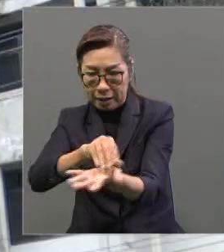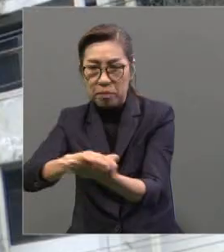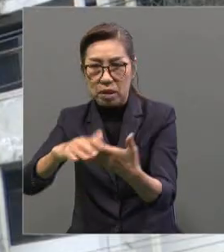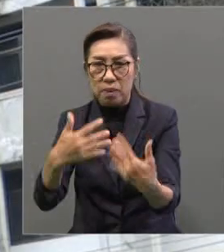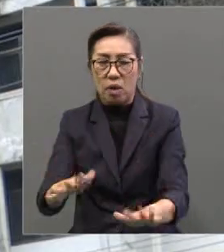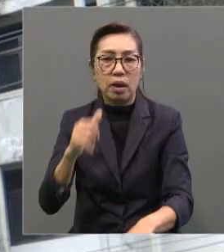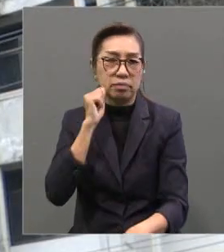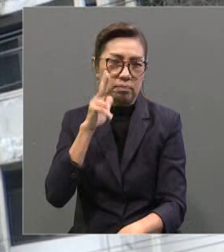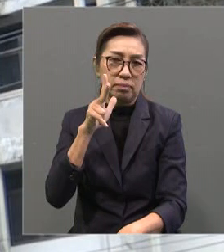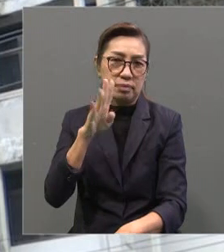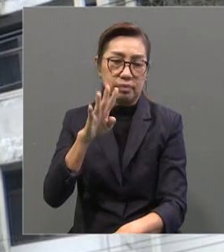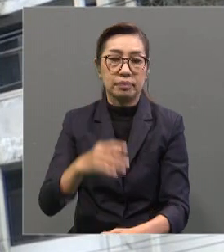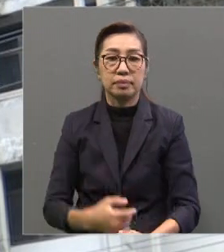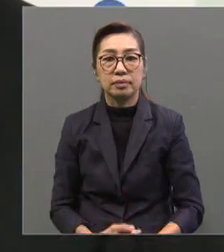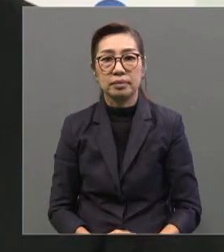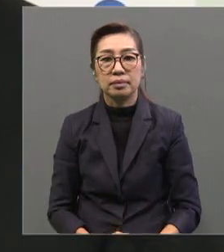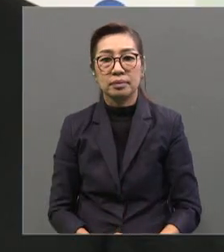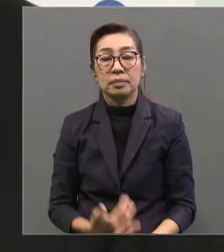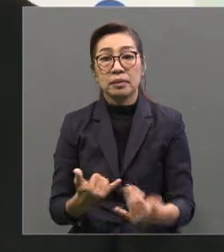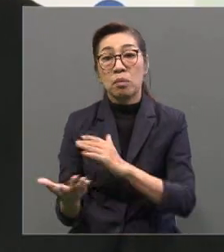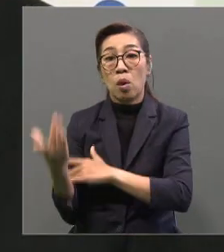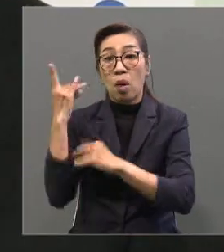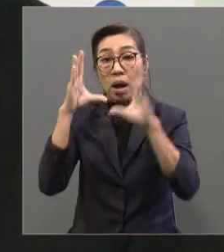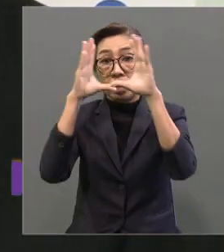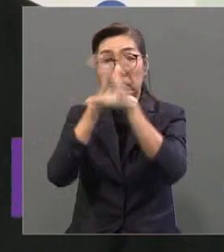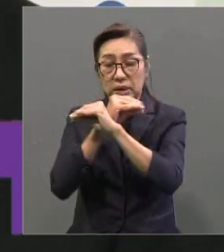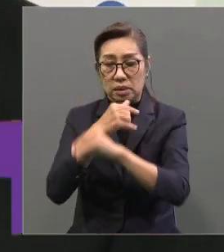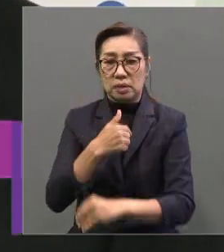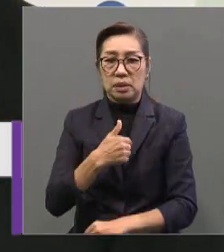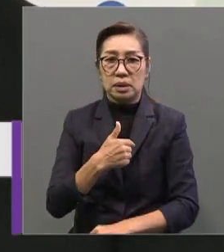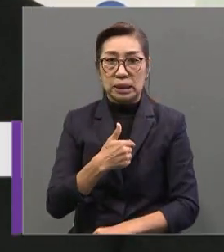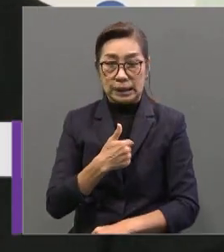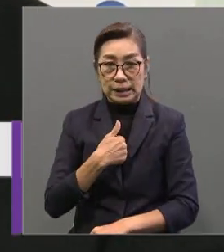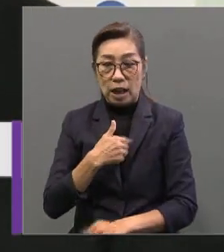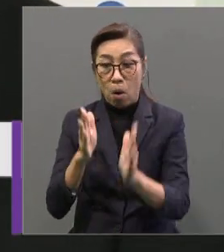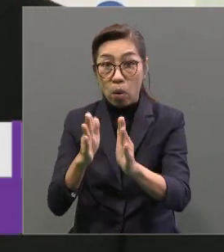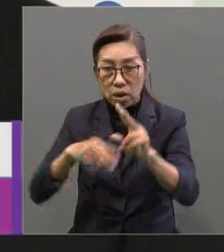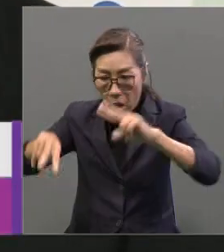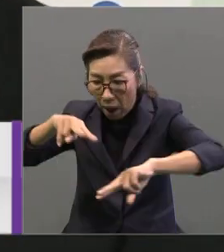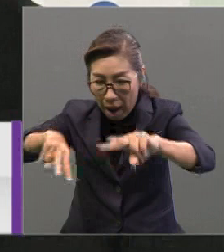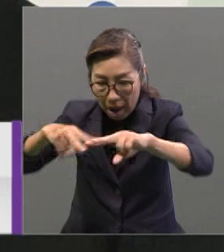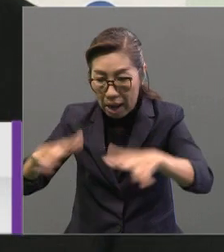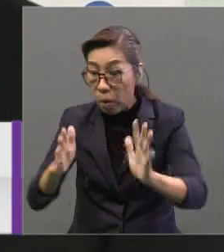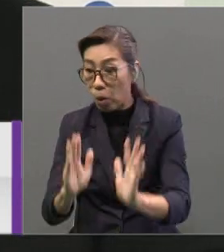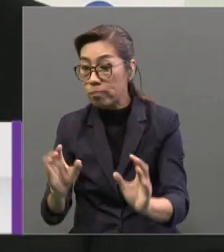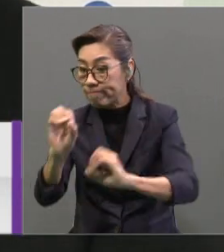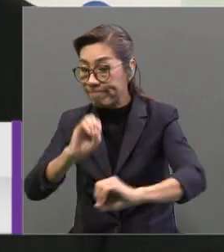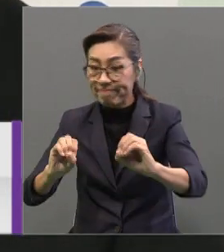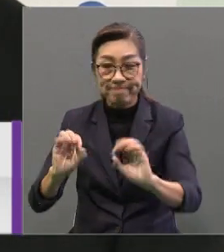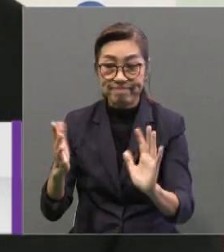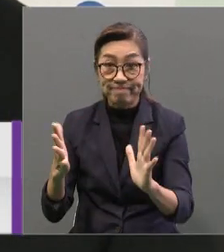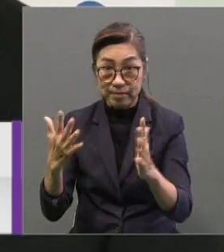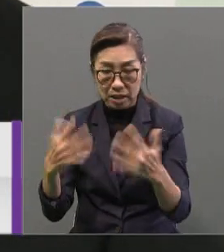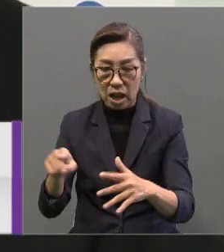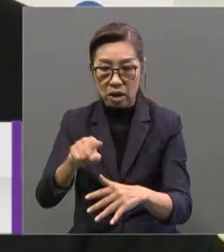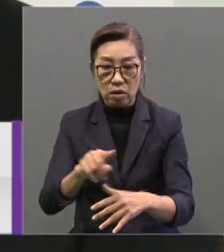เร็จนั่นเองค่ะ ความคืบหน้าคือเมื่อคืนเนี่ยก็เราเคลียร์คนก่อนว่าไม่มีคนติดอยู่ข้างในแล้วก็